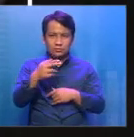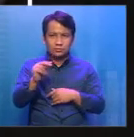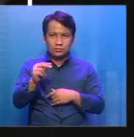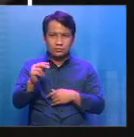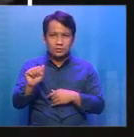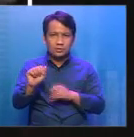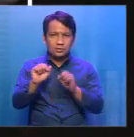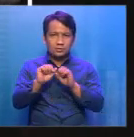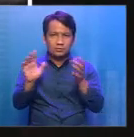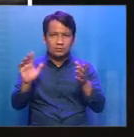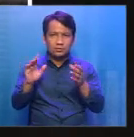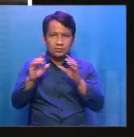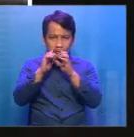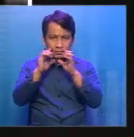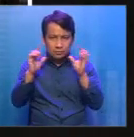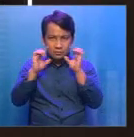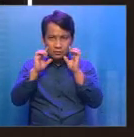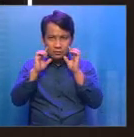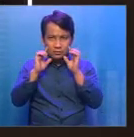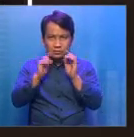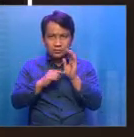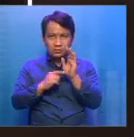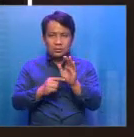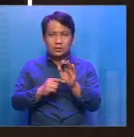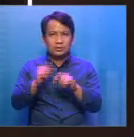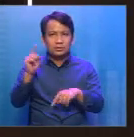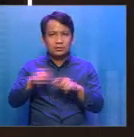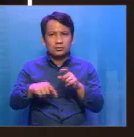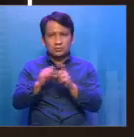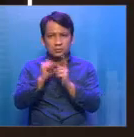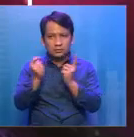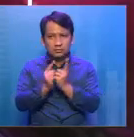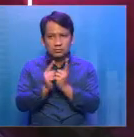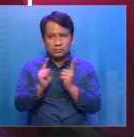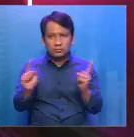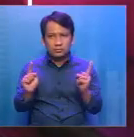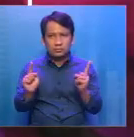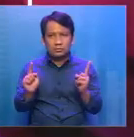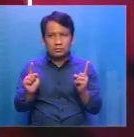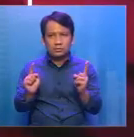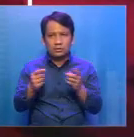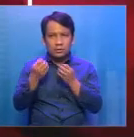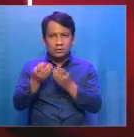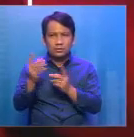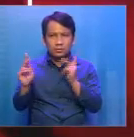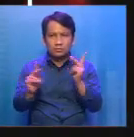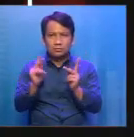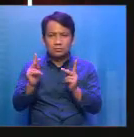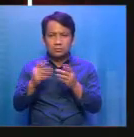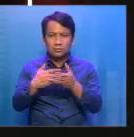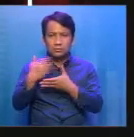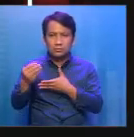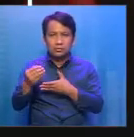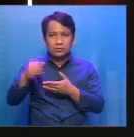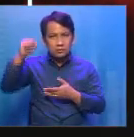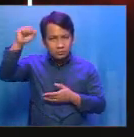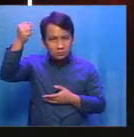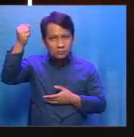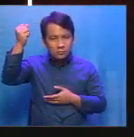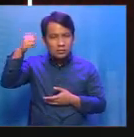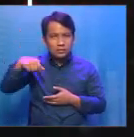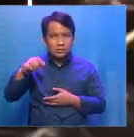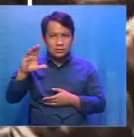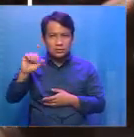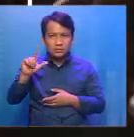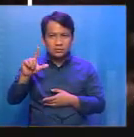sa wala nang naka-face mask, abay hindi na uso ang social distancing. Sa dami ng mga taong nagpa-party sa mga